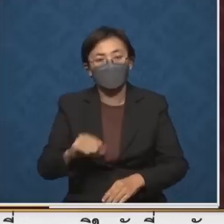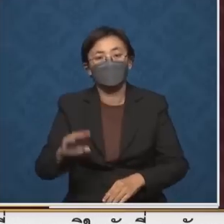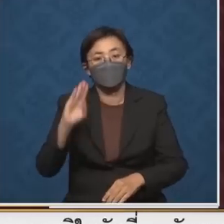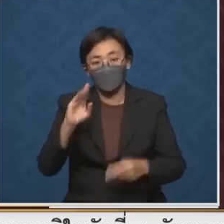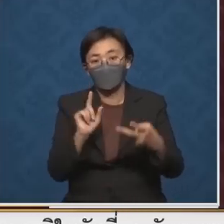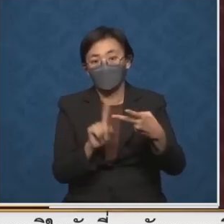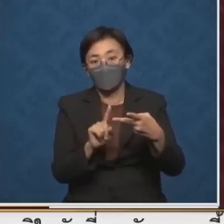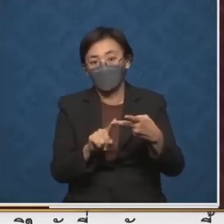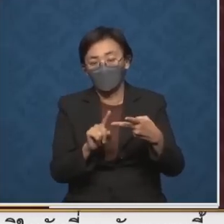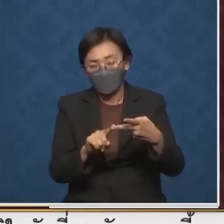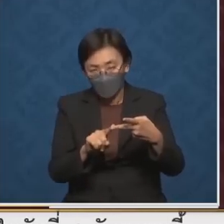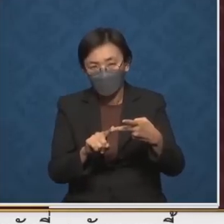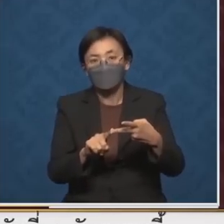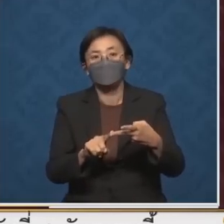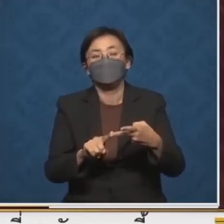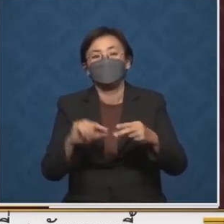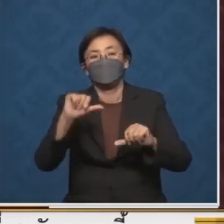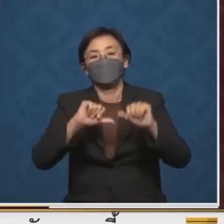ี่เพิงผลิตใหม่